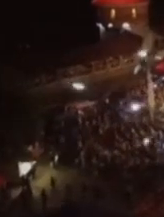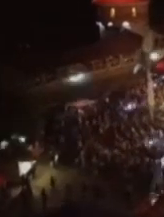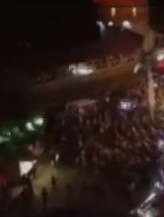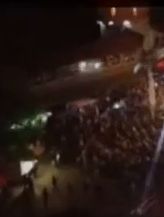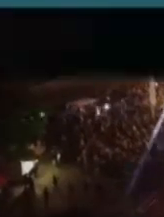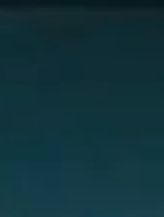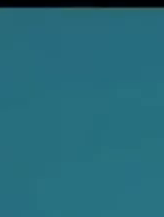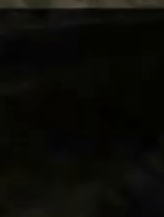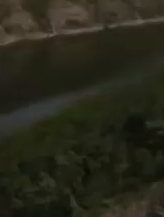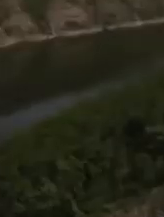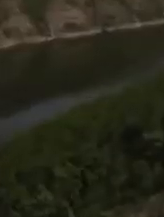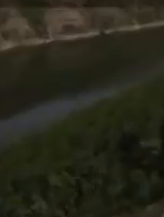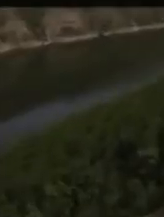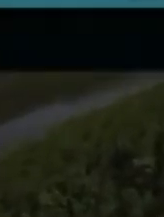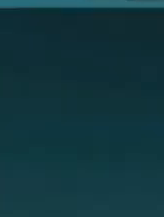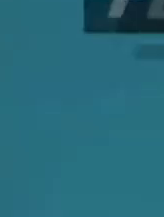Музика